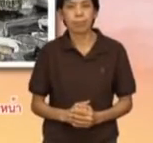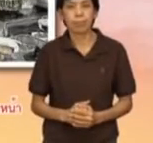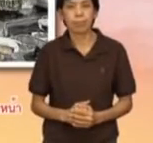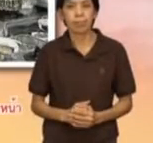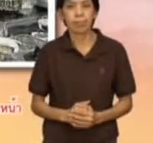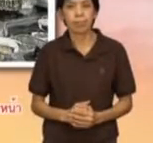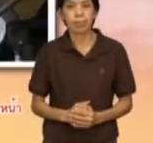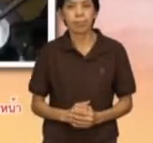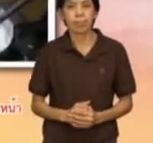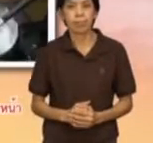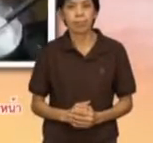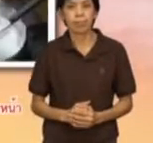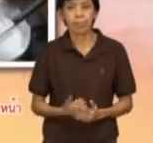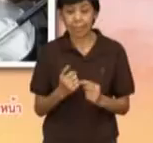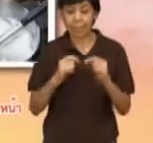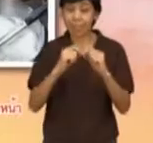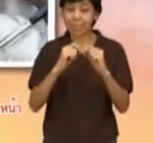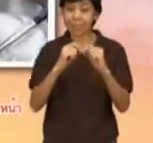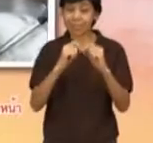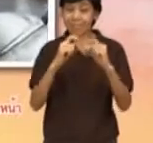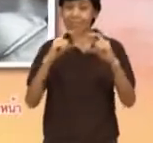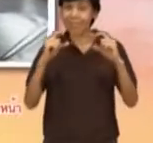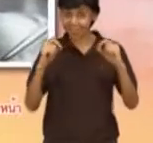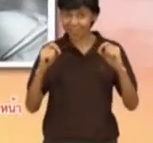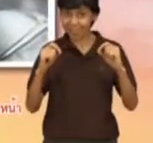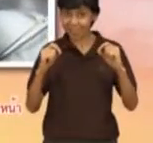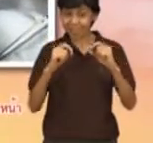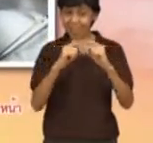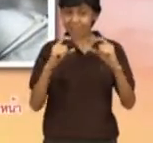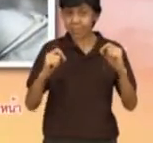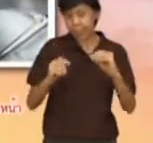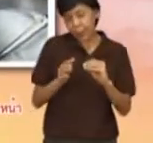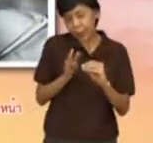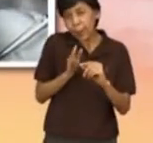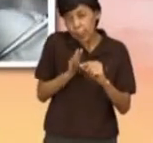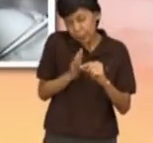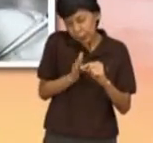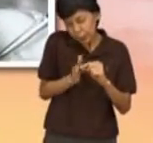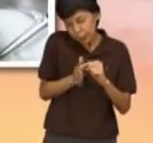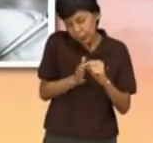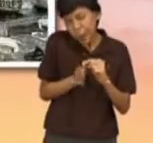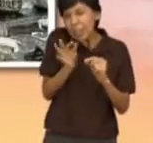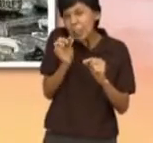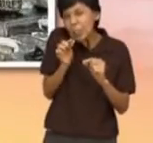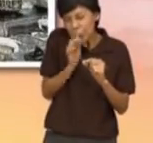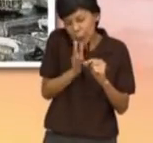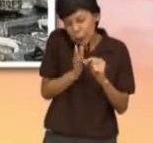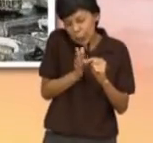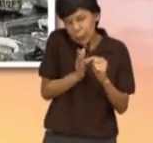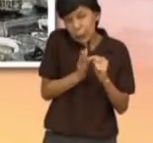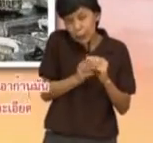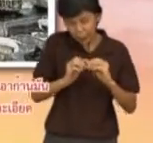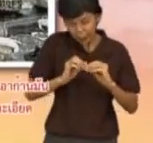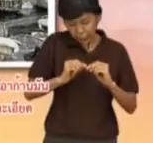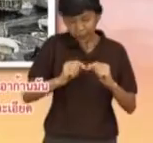เดี๋ยวซอยใบมะกรูดกับพริกแกงสำหรับแต่งหน้านะ ค่ะม้วนๆๆหน่อ